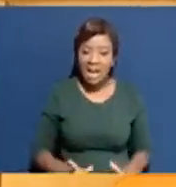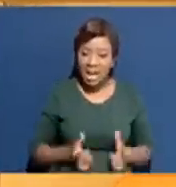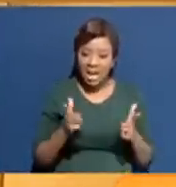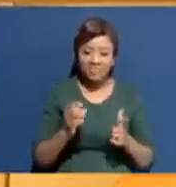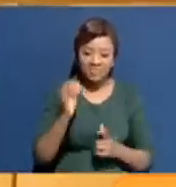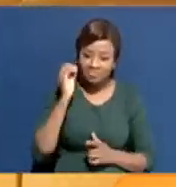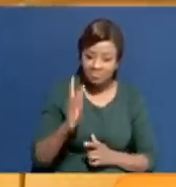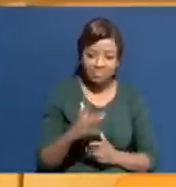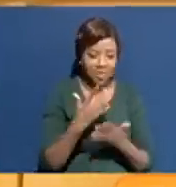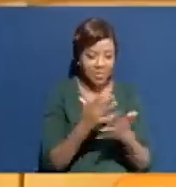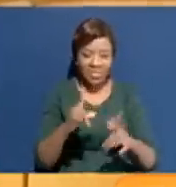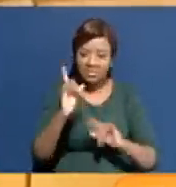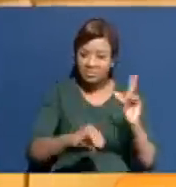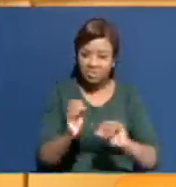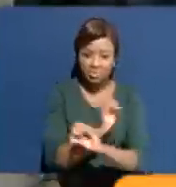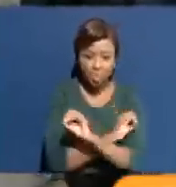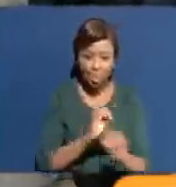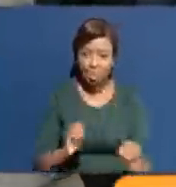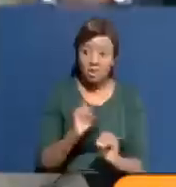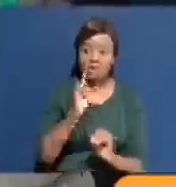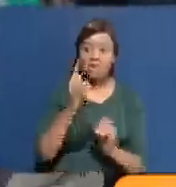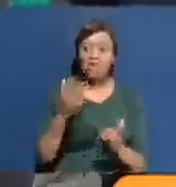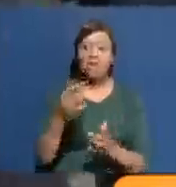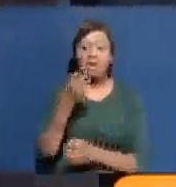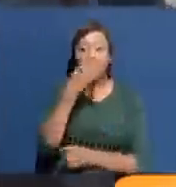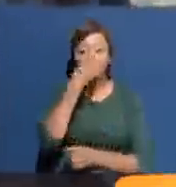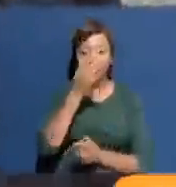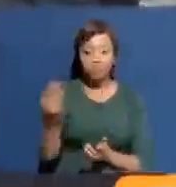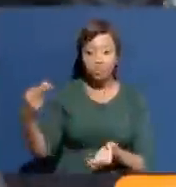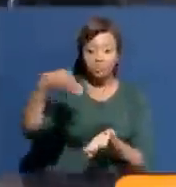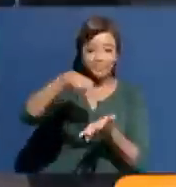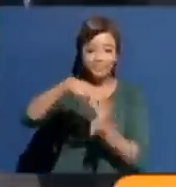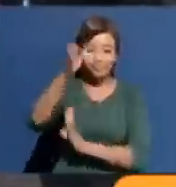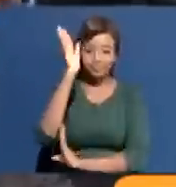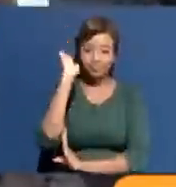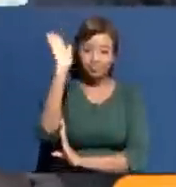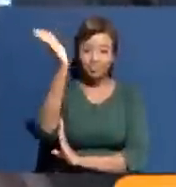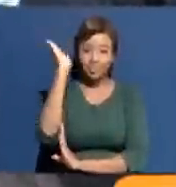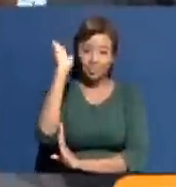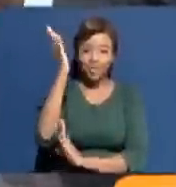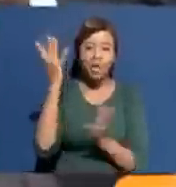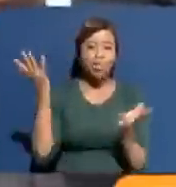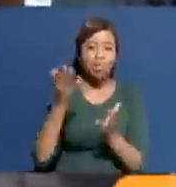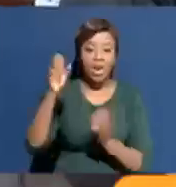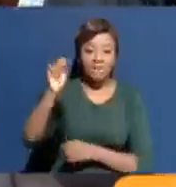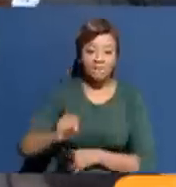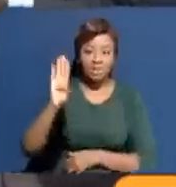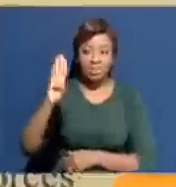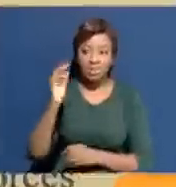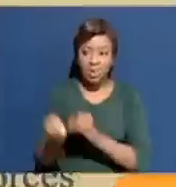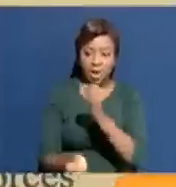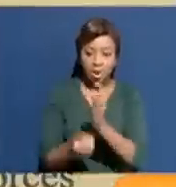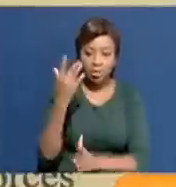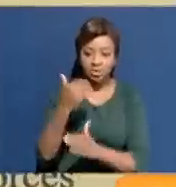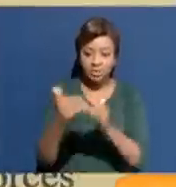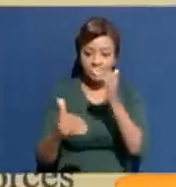ghali ya bidhaa. Ndio swala alilolizamia Rais William Ruto alipokuwa katika mtaa wa South B kuzindua mradi wa